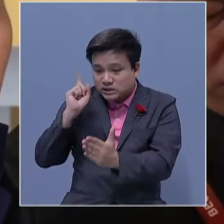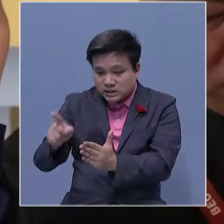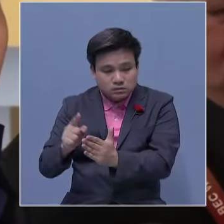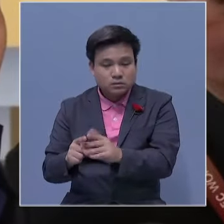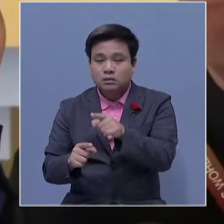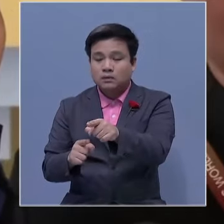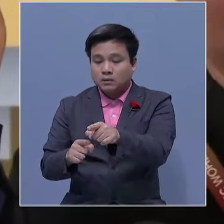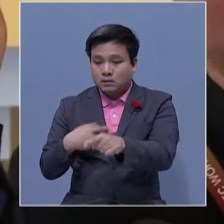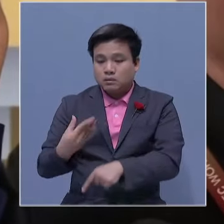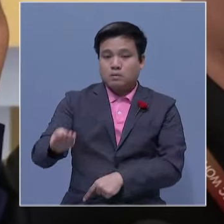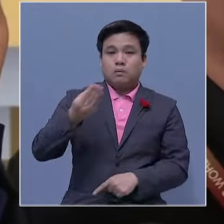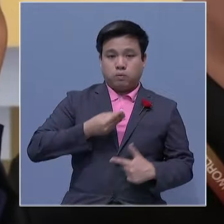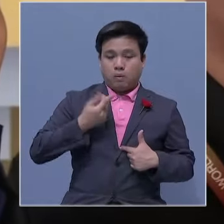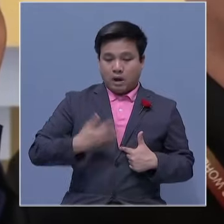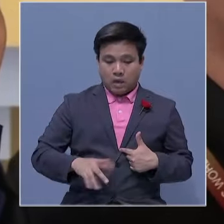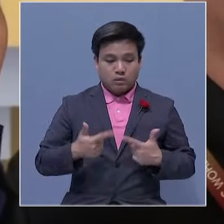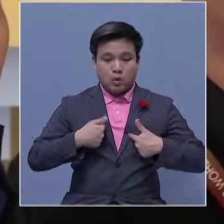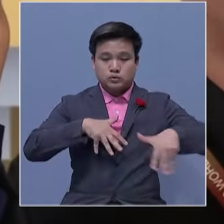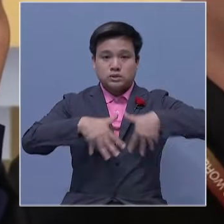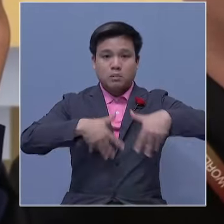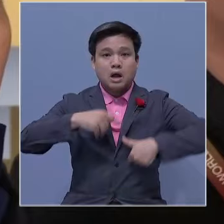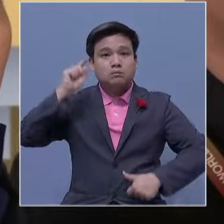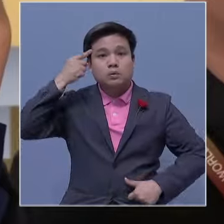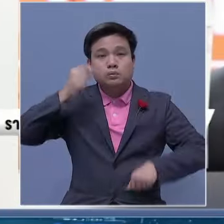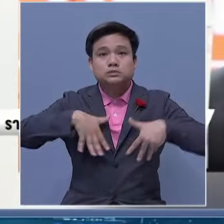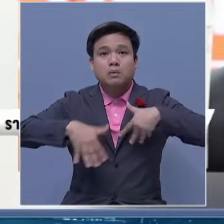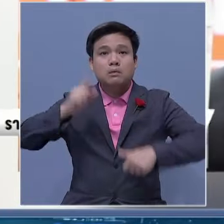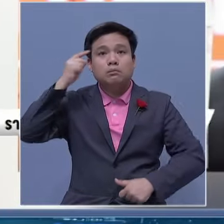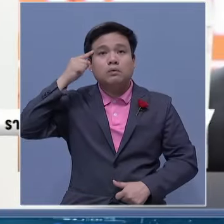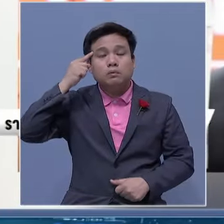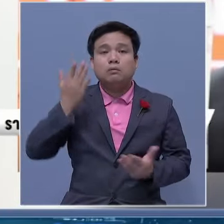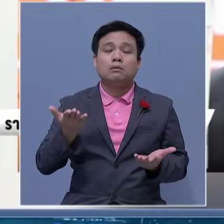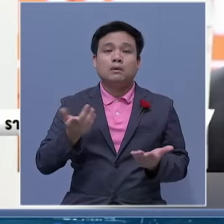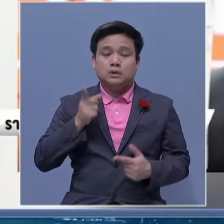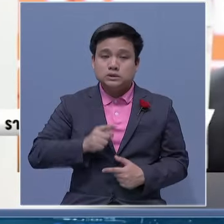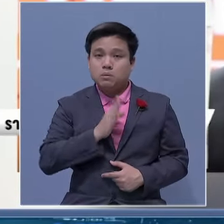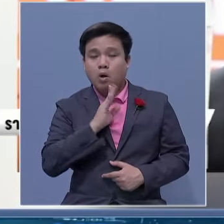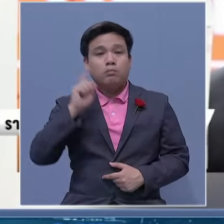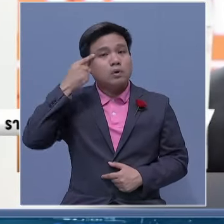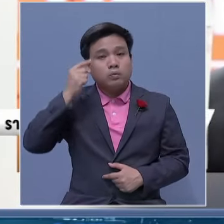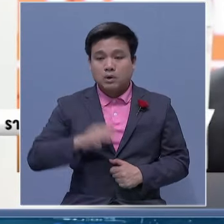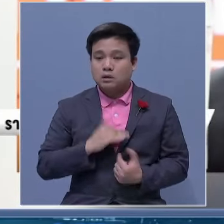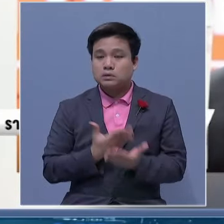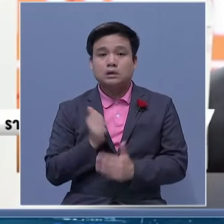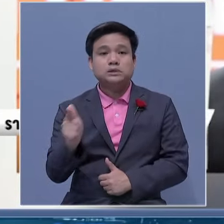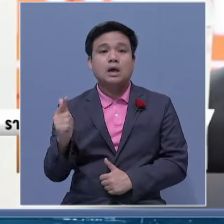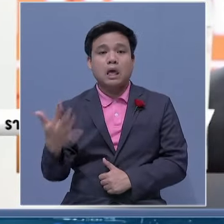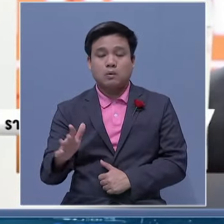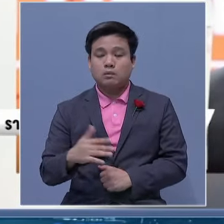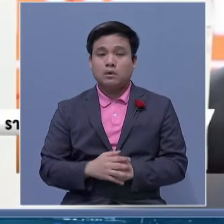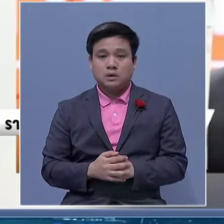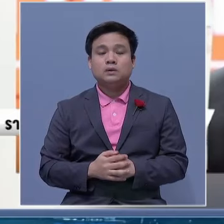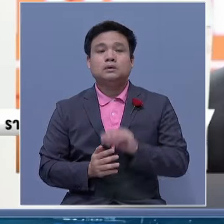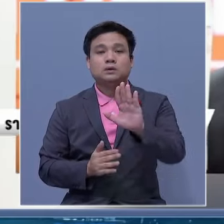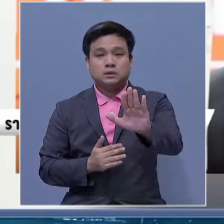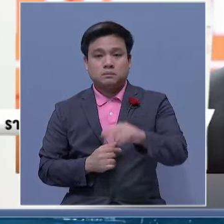จริงถามจริงครับสุจริตชนจะไปรู้ได้ยังไงว่าของปลอมหรือของจริงโดยคุณวิโรจก็บอกว่าเตือนคุณจิรัตน์เรียบร้อยนะครับว่าให้นำ